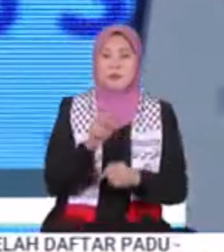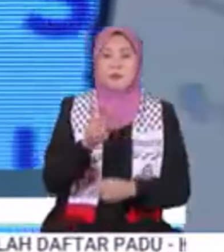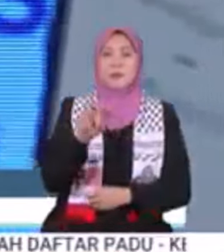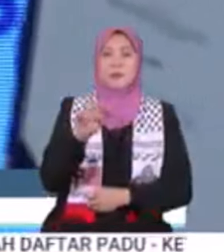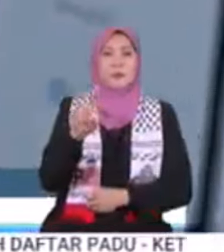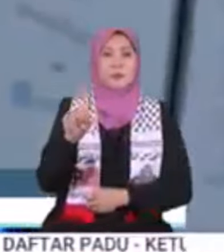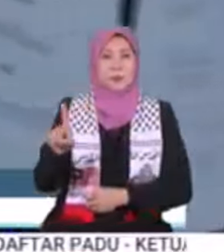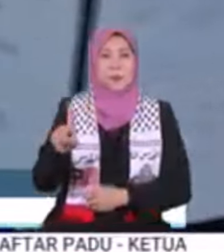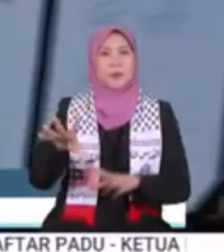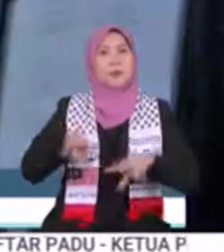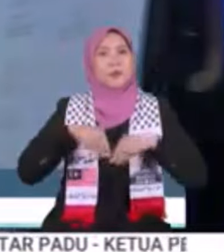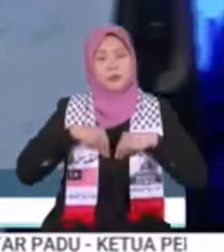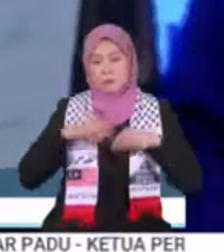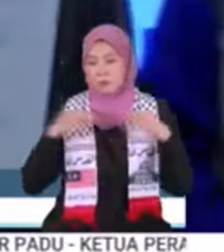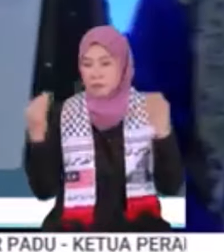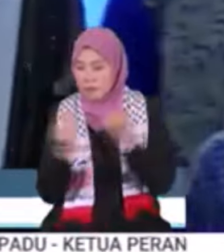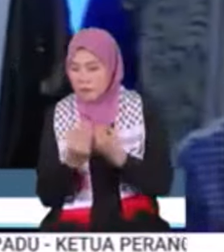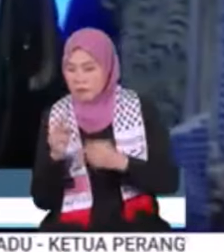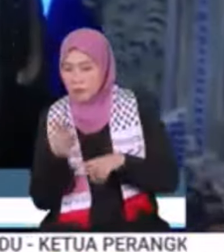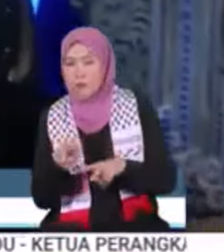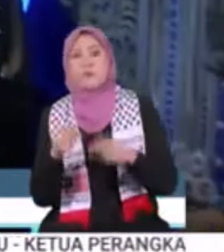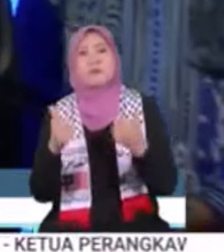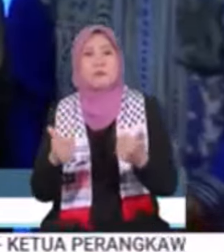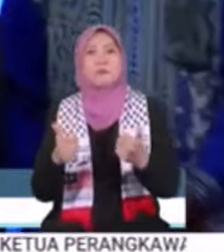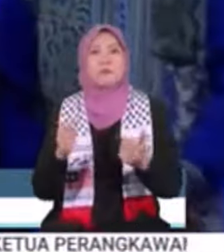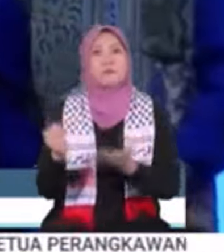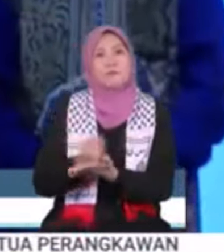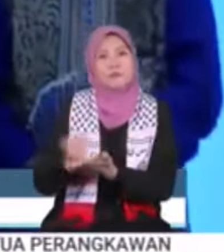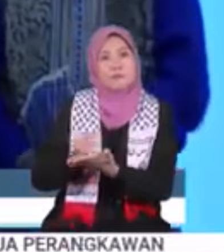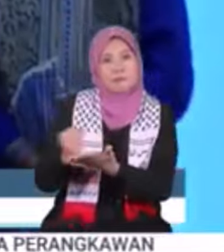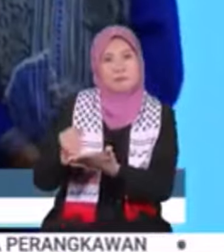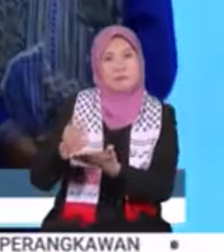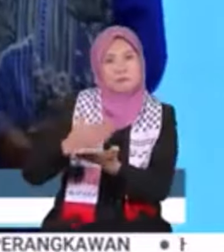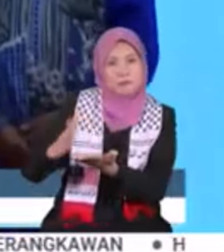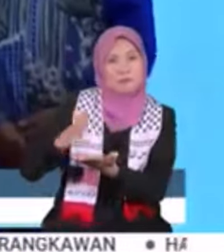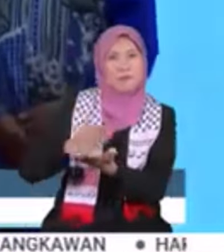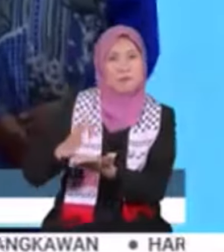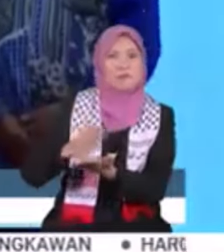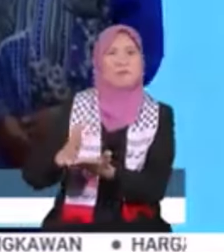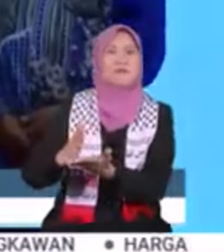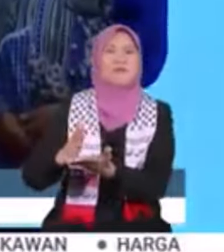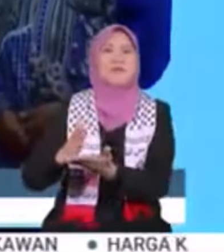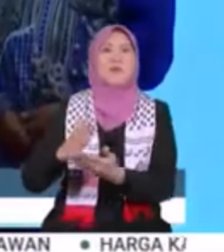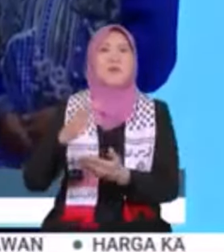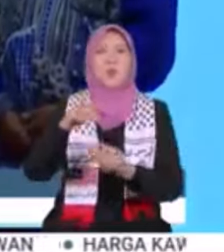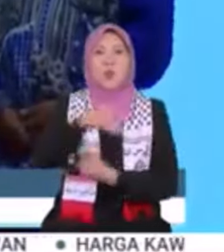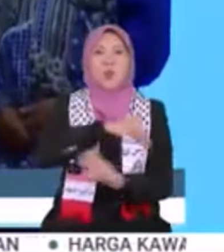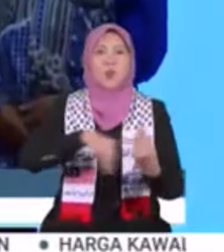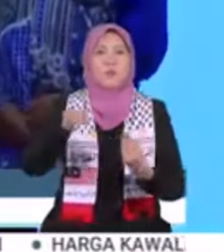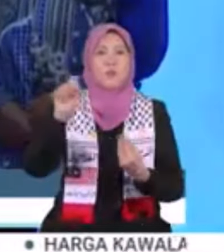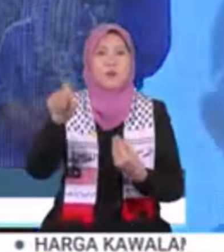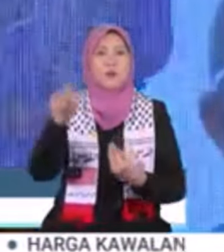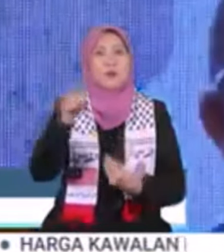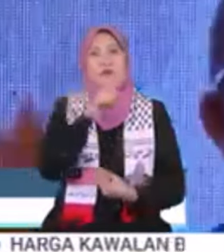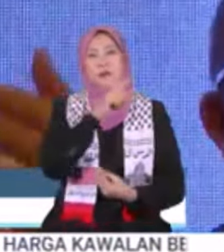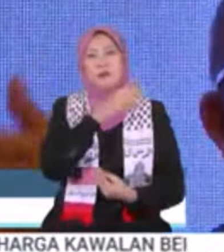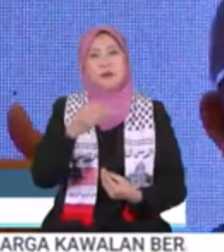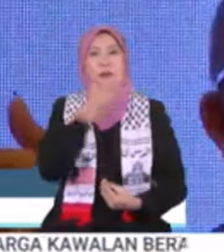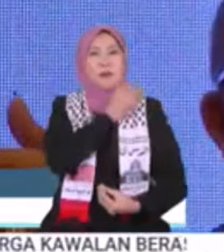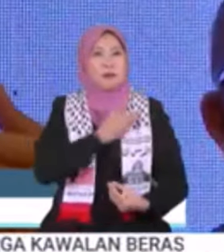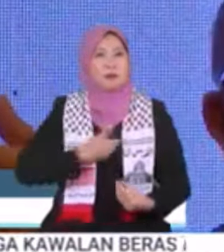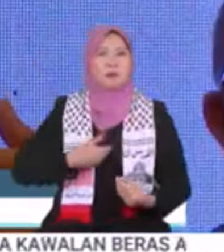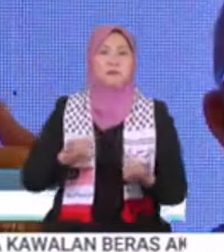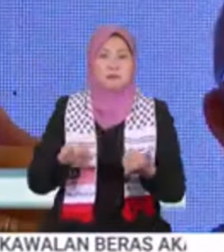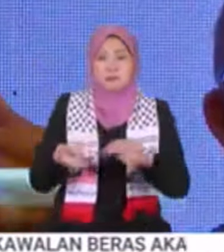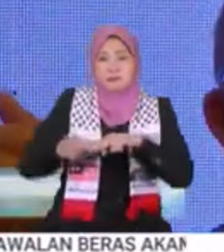2021 penerimaan masyarakat mengenai pembiayaan KAD kredit atau debit bagi pembiayaan umrah dan haji Semakin meningat jadi